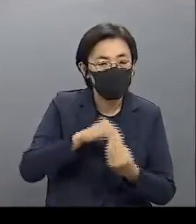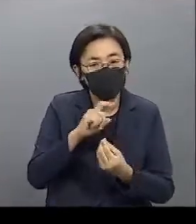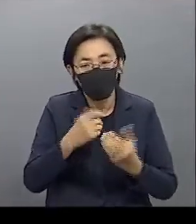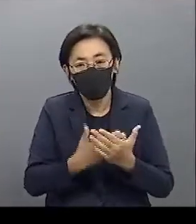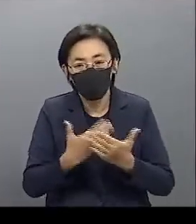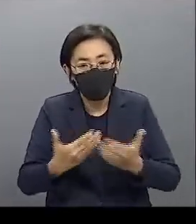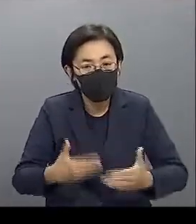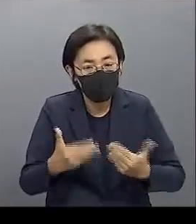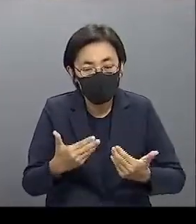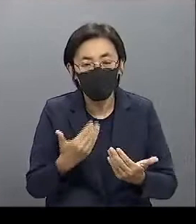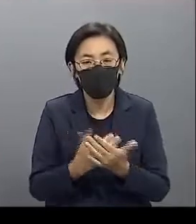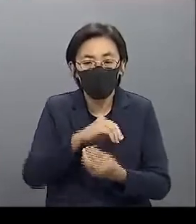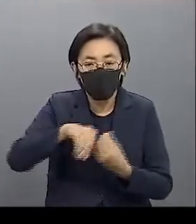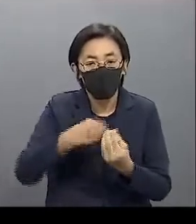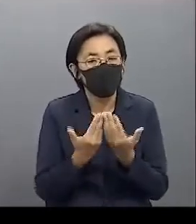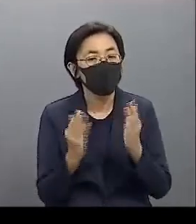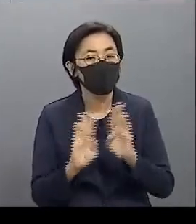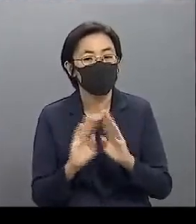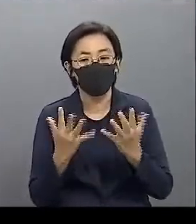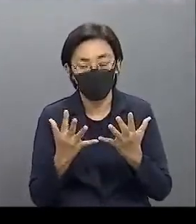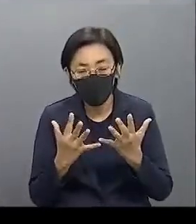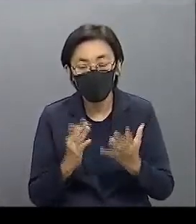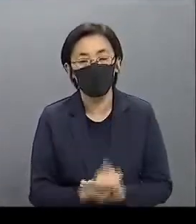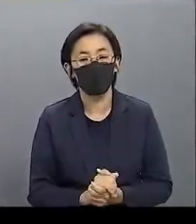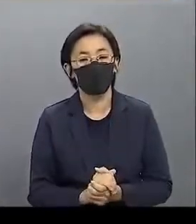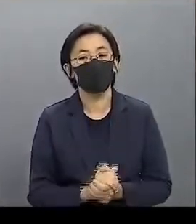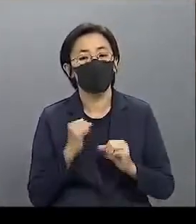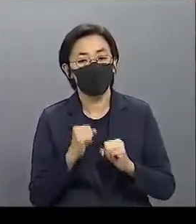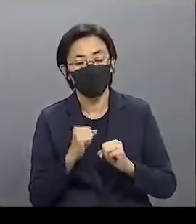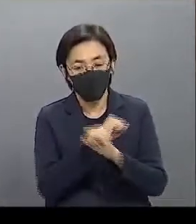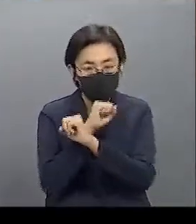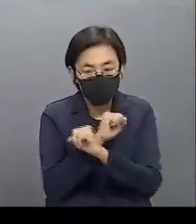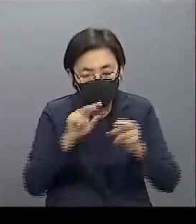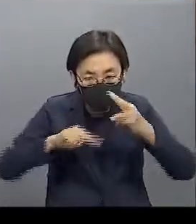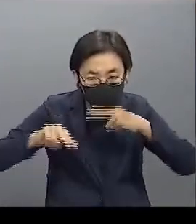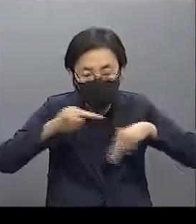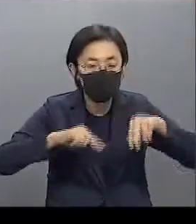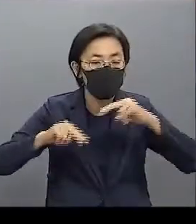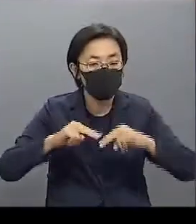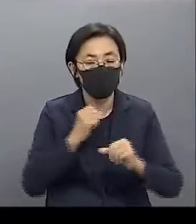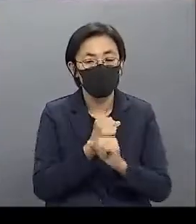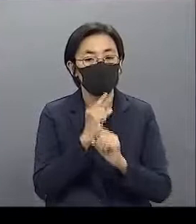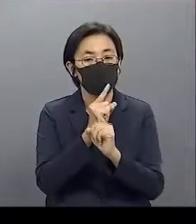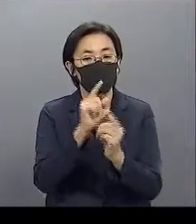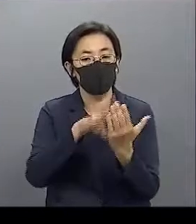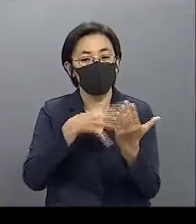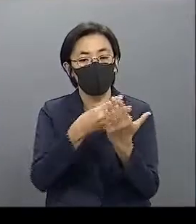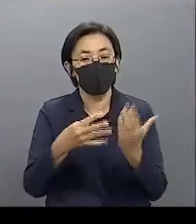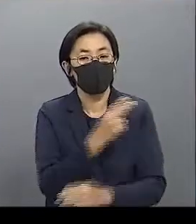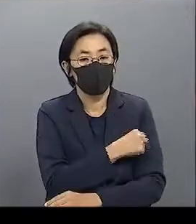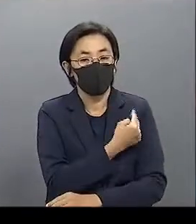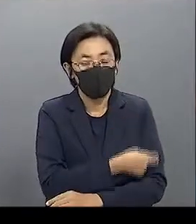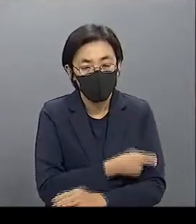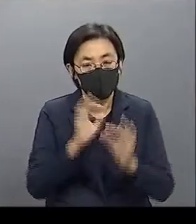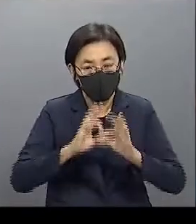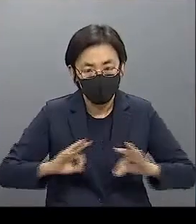าเลี้ยงครอบครัวนะคะแต่ก็ต้องเพิ่มความเข้มงวดในการเฝ้าระวังป้องกันตามมาตรการด้านสาธารณสุขเพื่อความปลอดภัยของลูกค้า